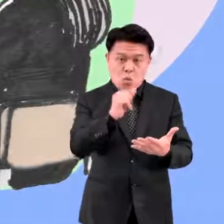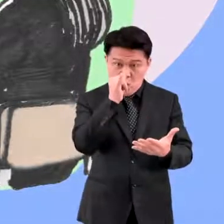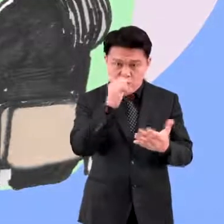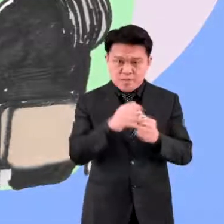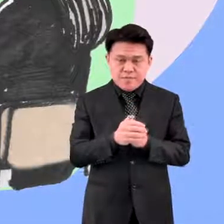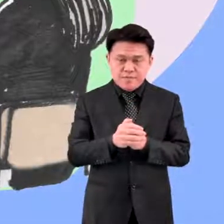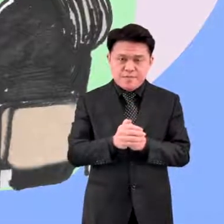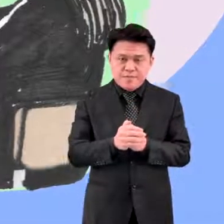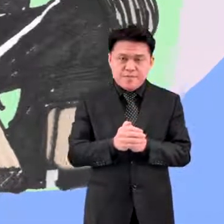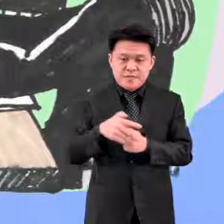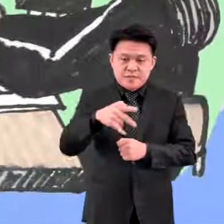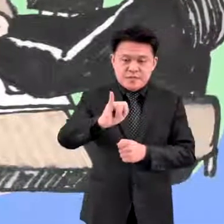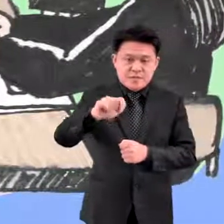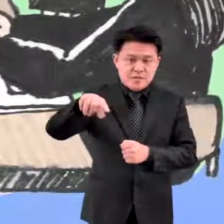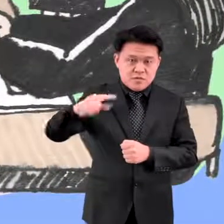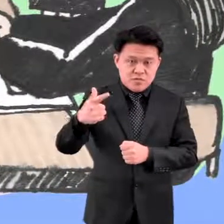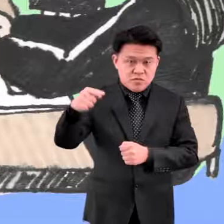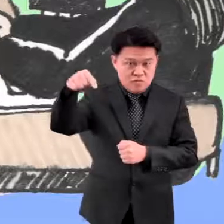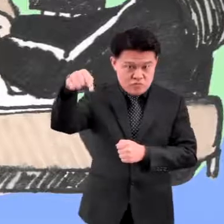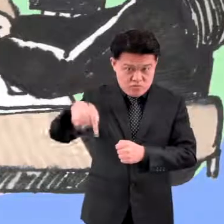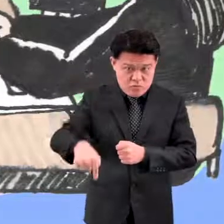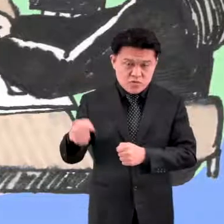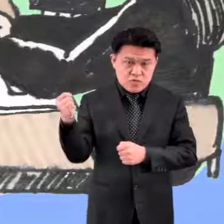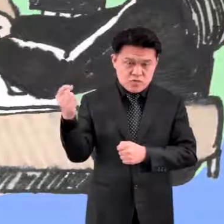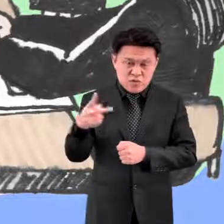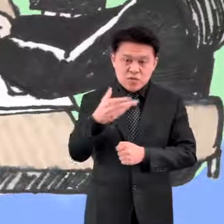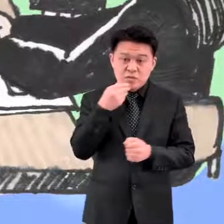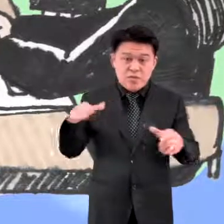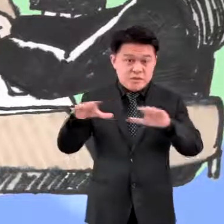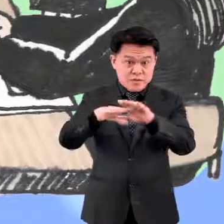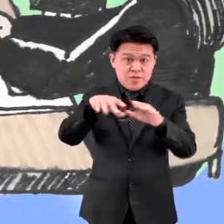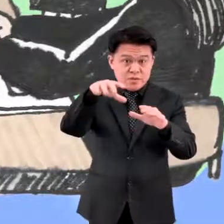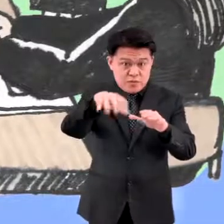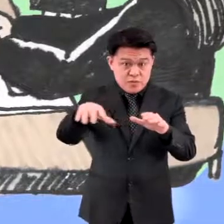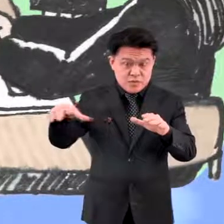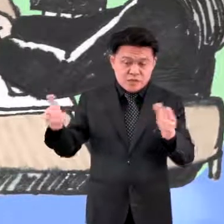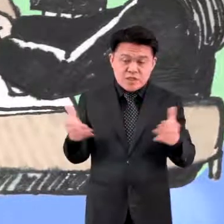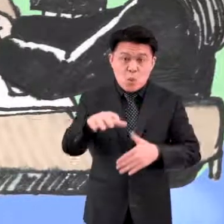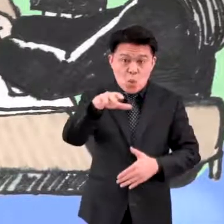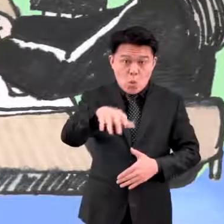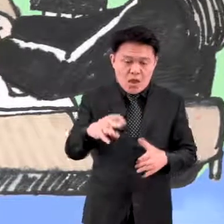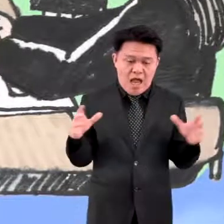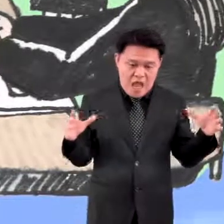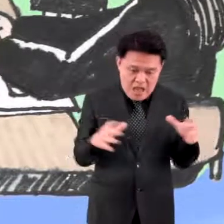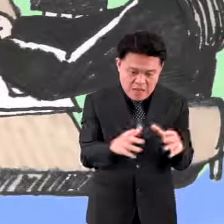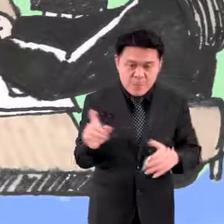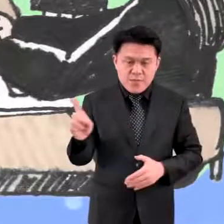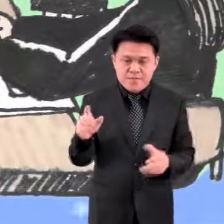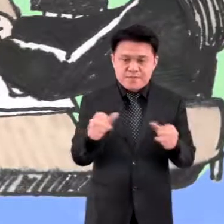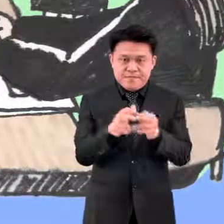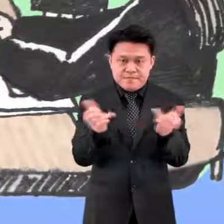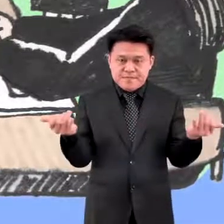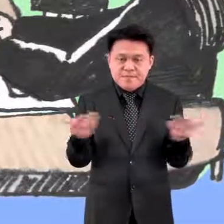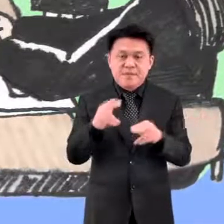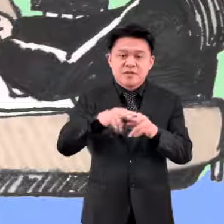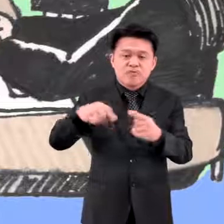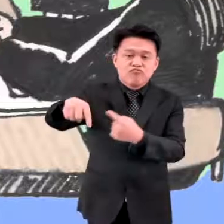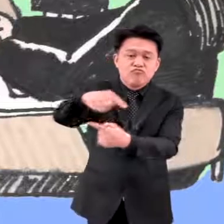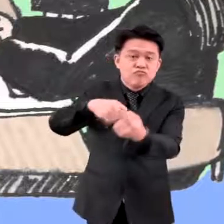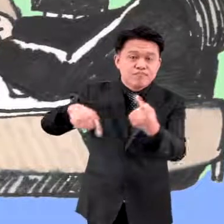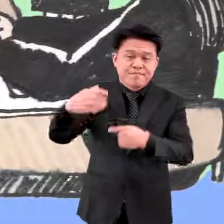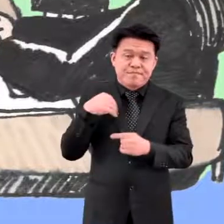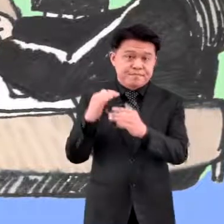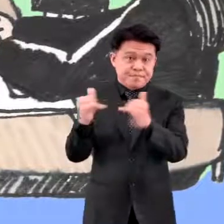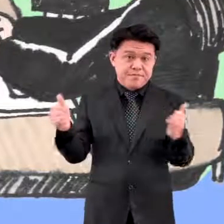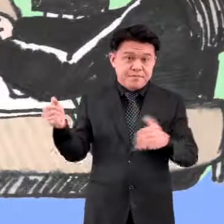교육을 받습니다. 시, 군, 구청 또는 복지관 등 일하는 곳에 모여서